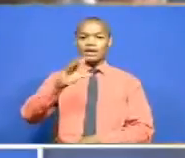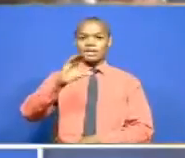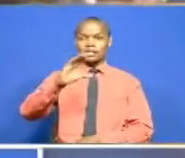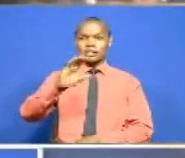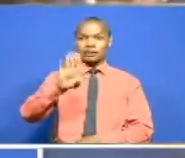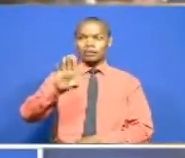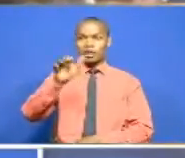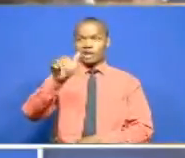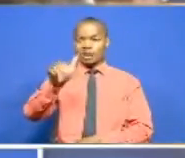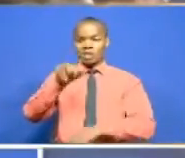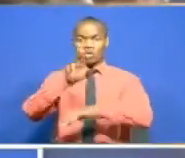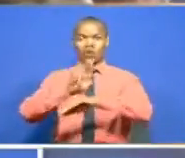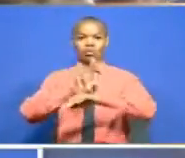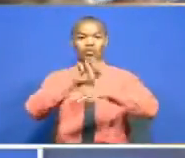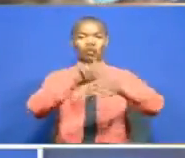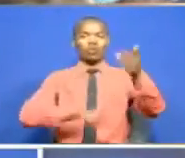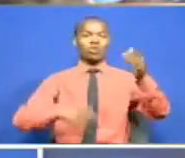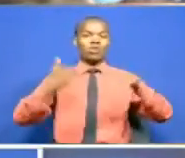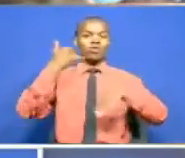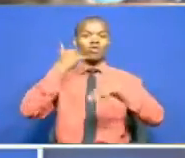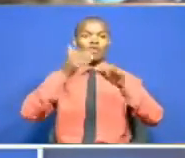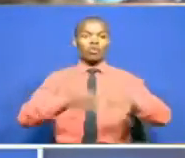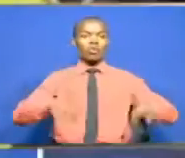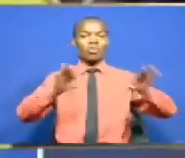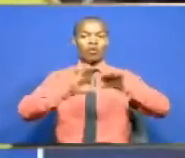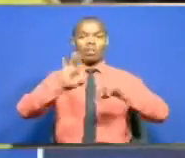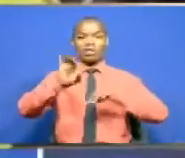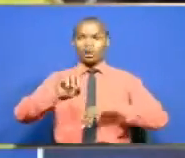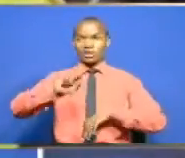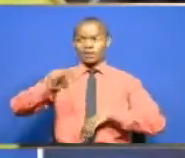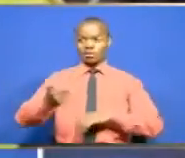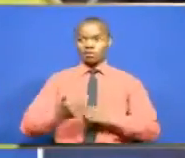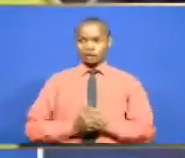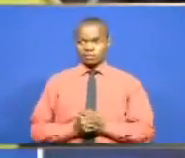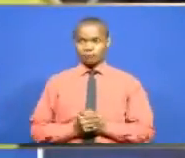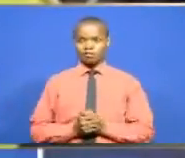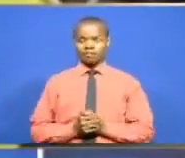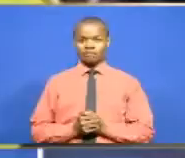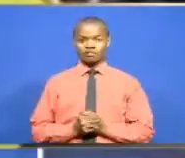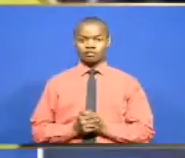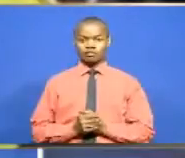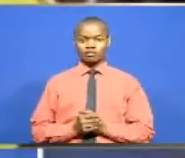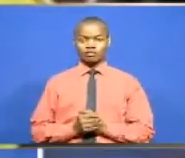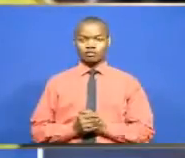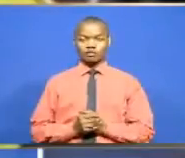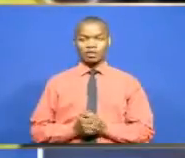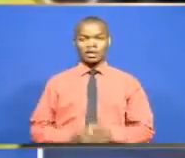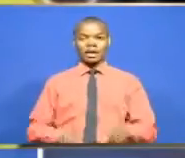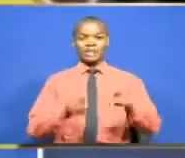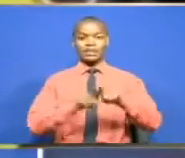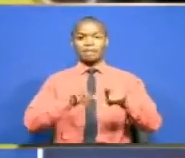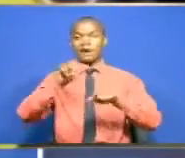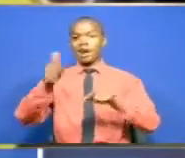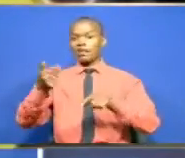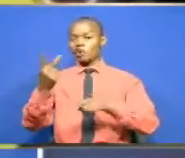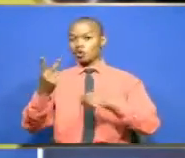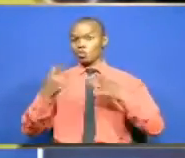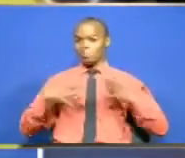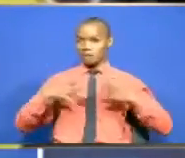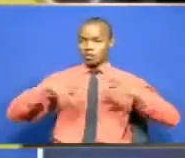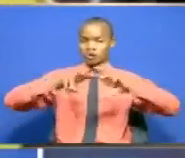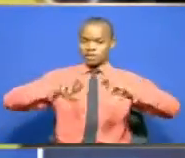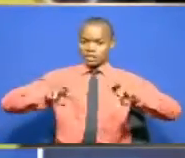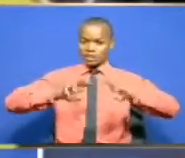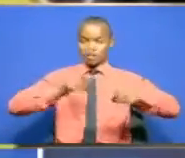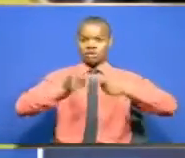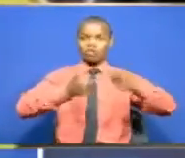na simu yake ya thamani ya shilingi 1030. Washirika wake wawili wangali wanasakwa na polisi.